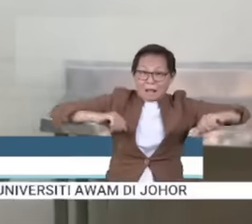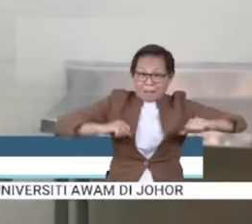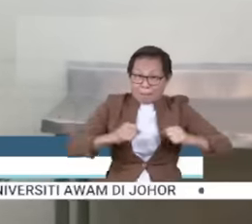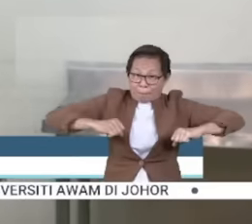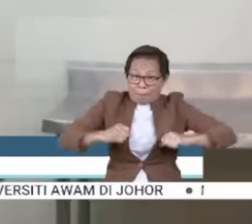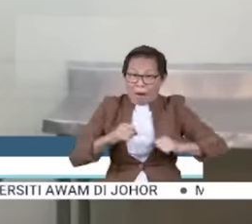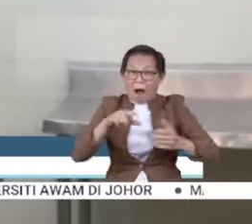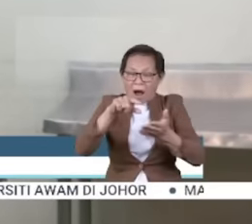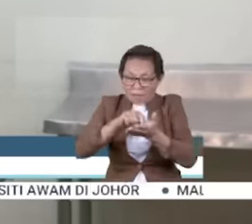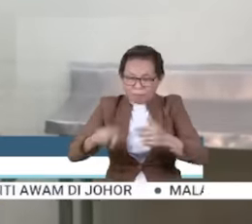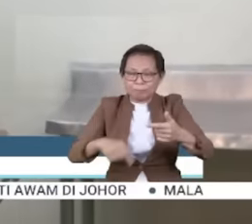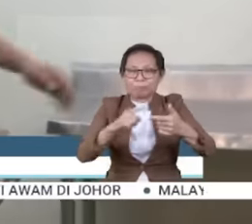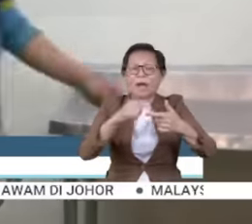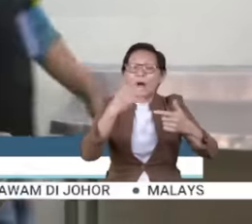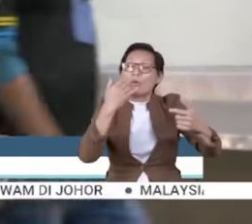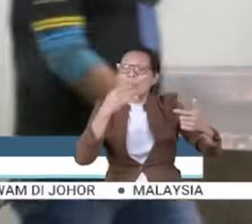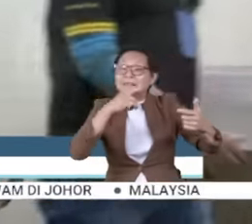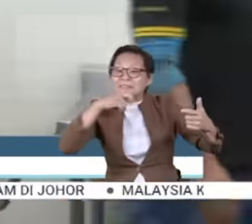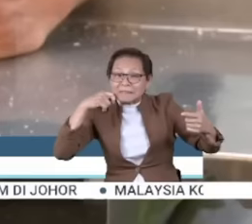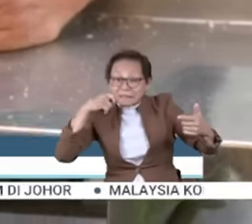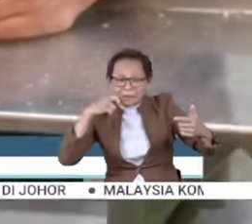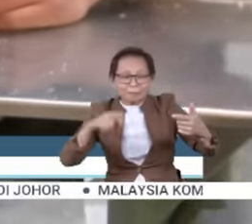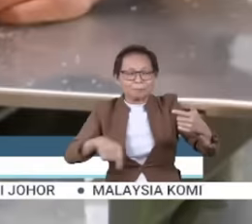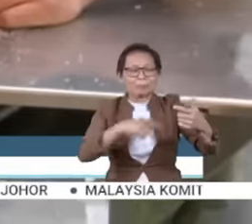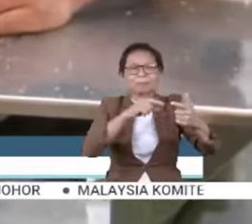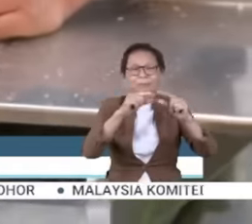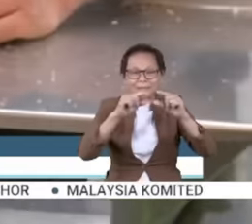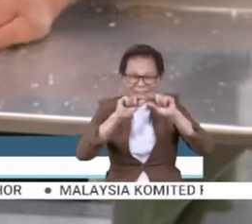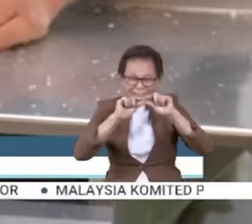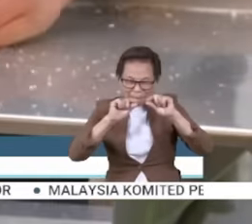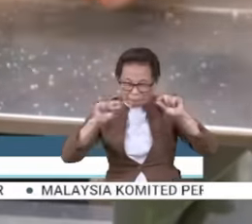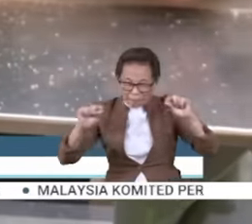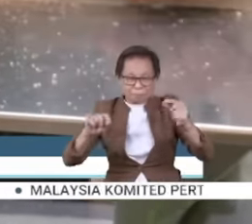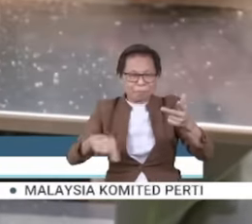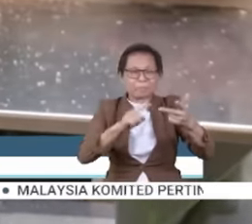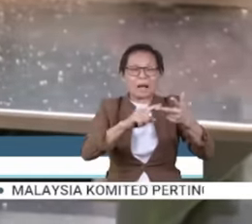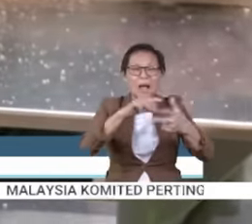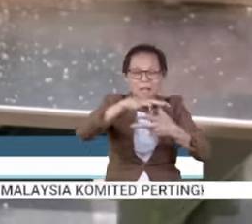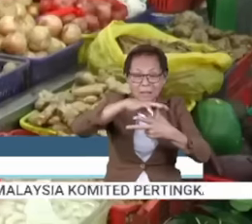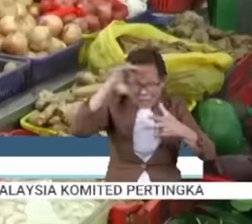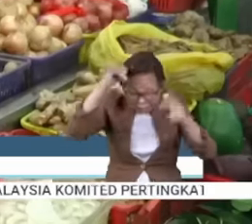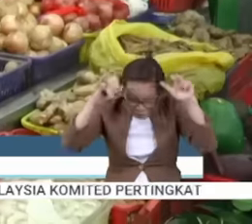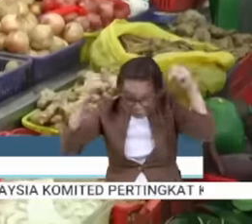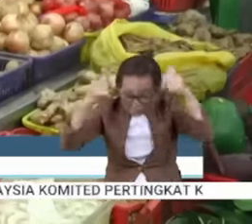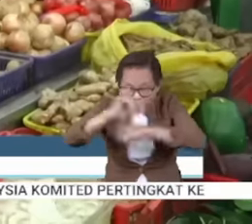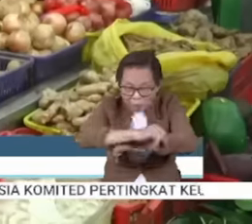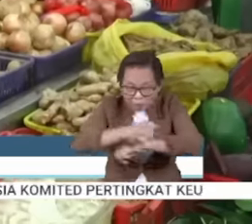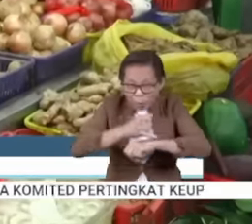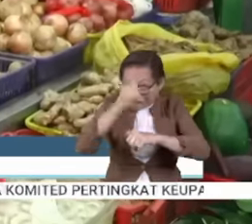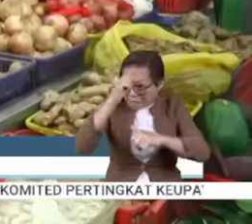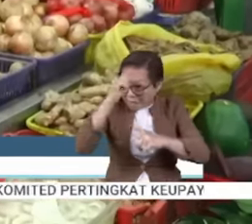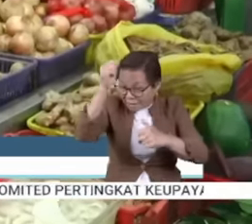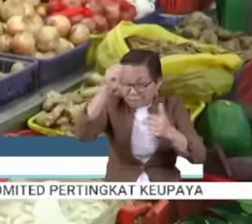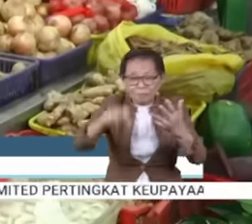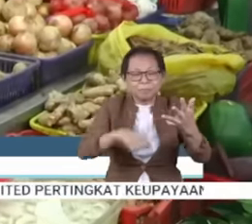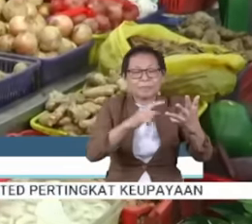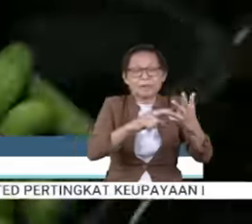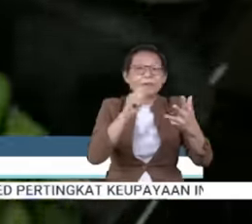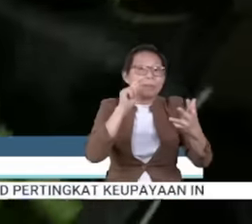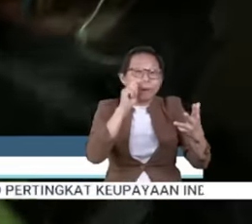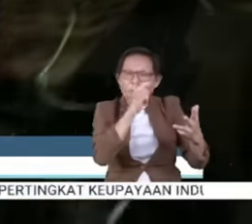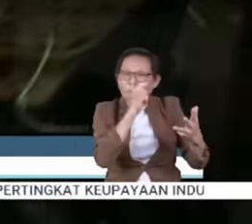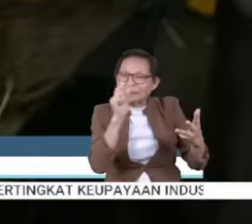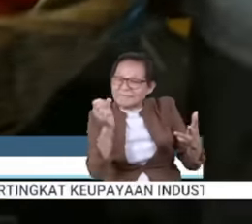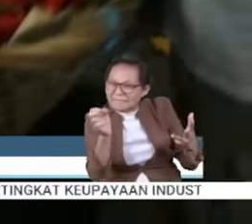yang kedua Chili kering lepe yang ketiga daging kerbau import India bawang